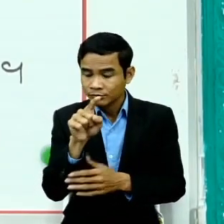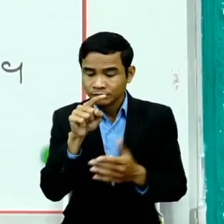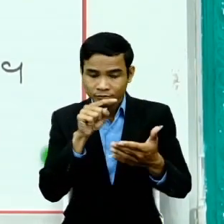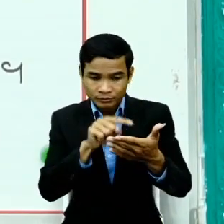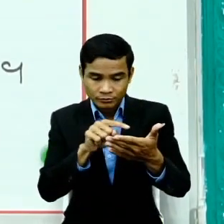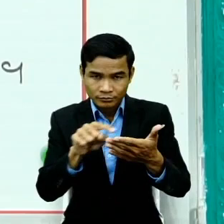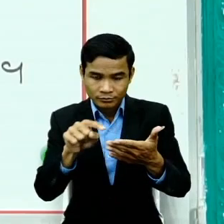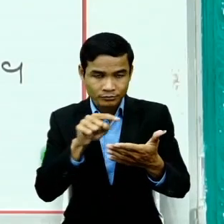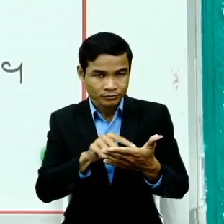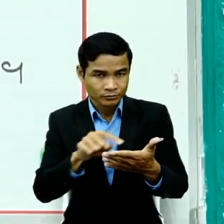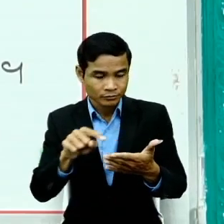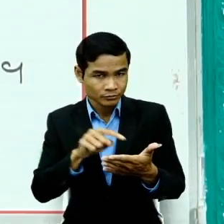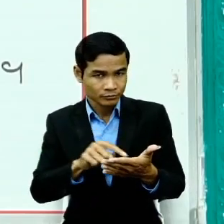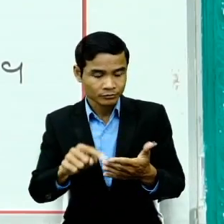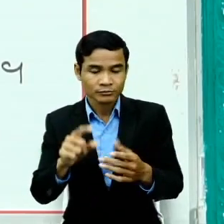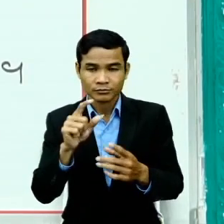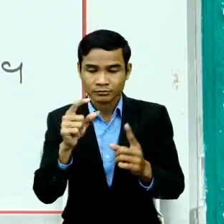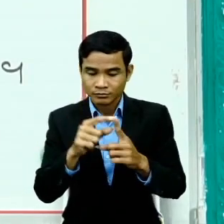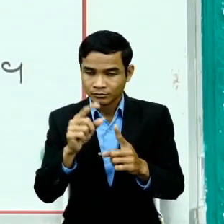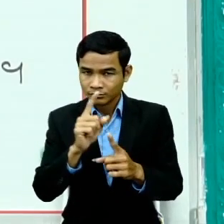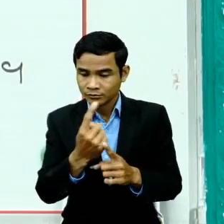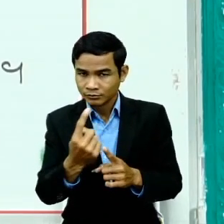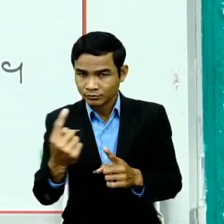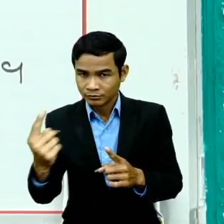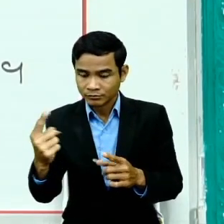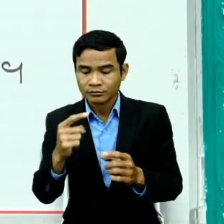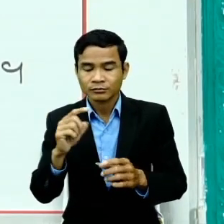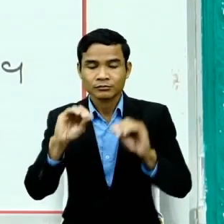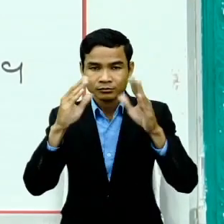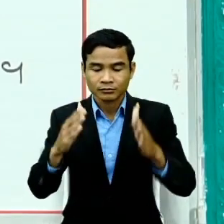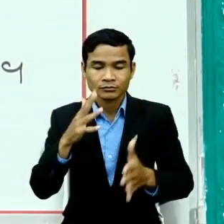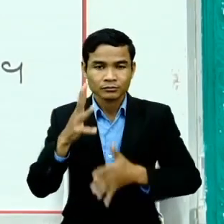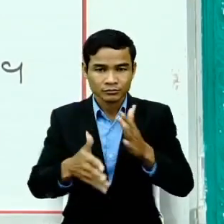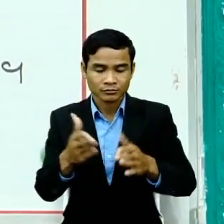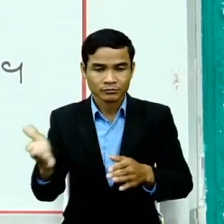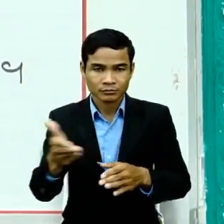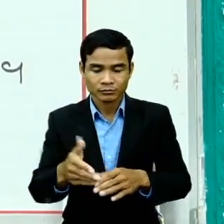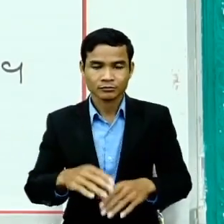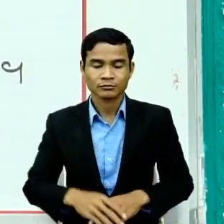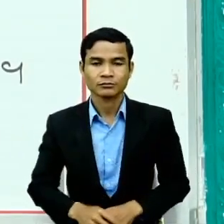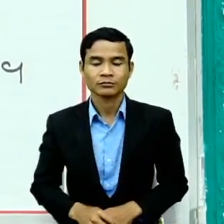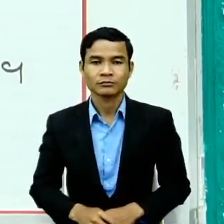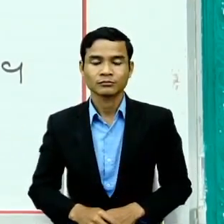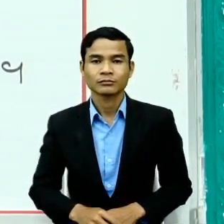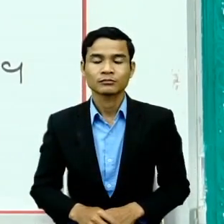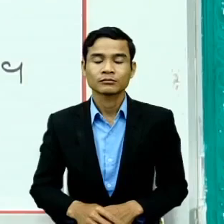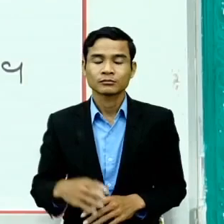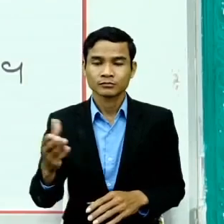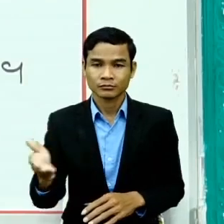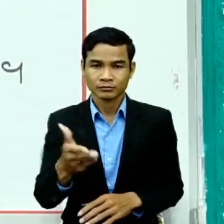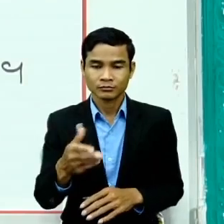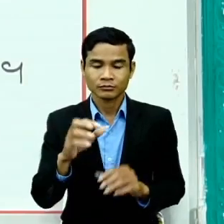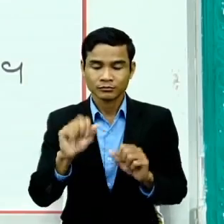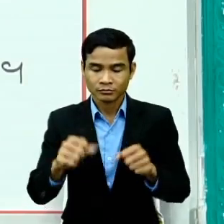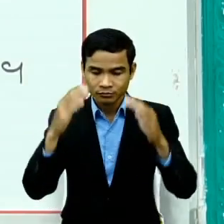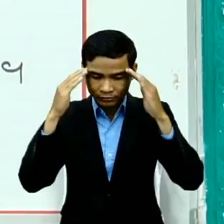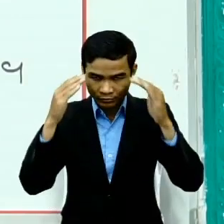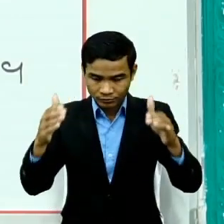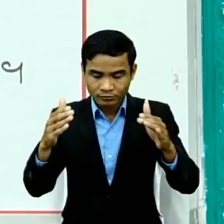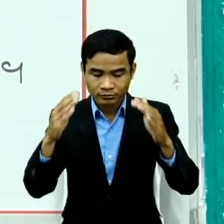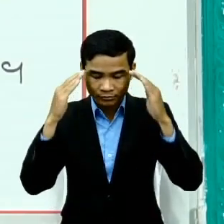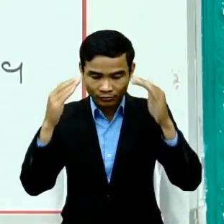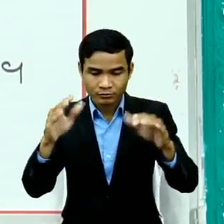pi ni mui đây nè cô ban an nó con chà hai con trâu vô chật tục đã